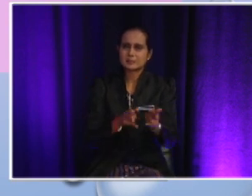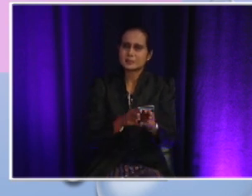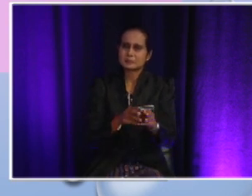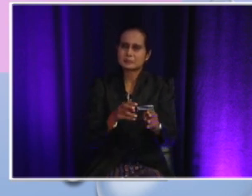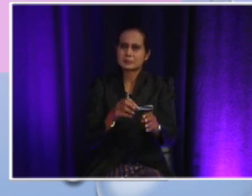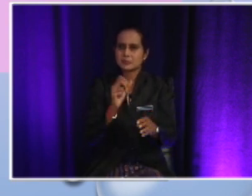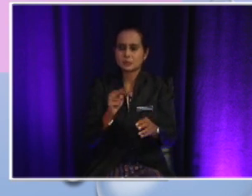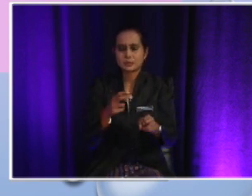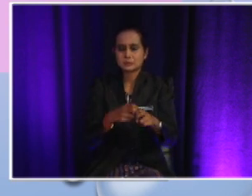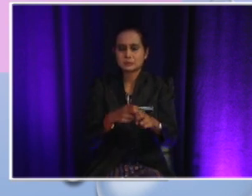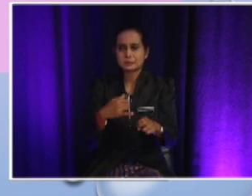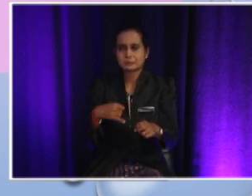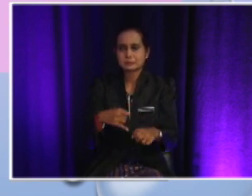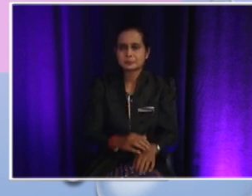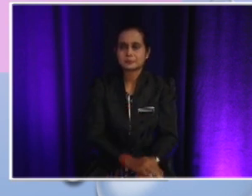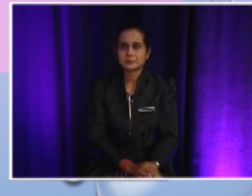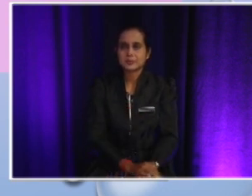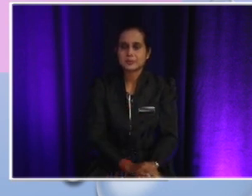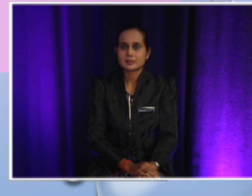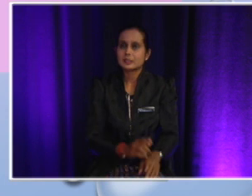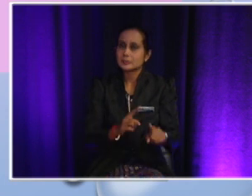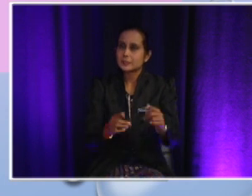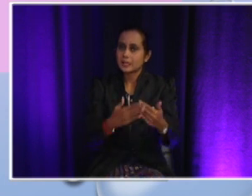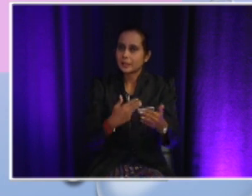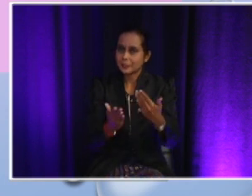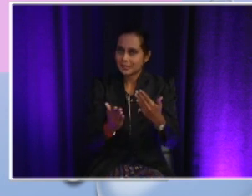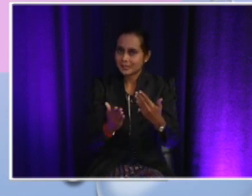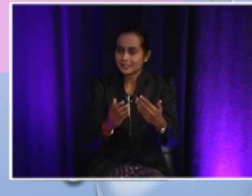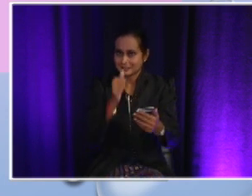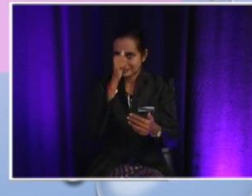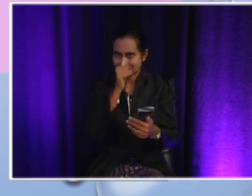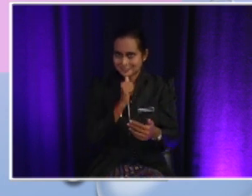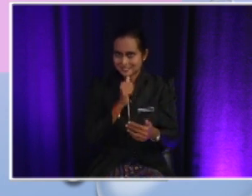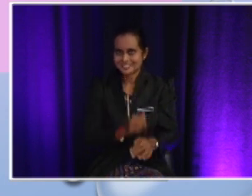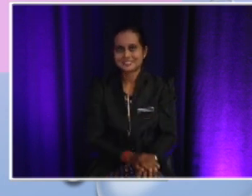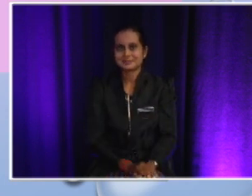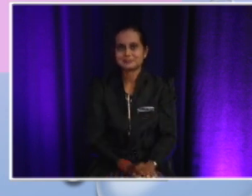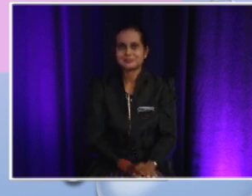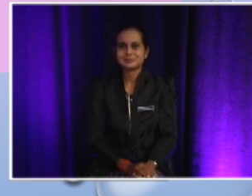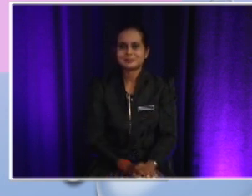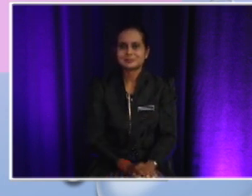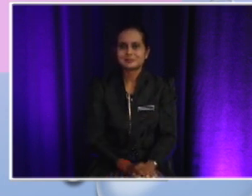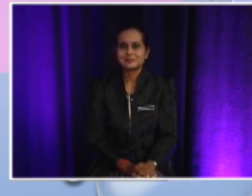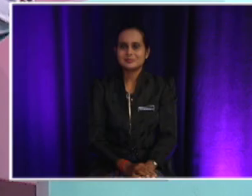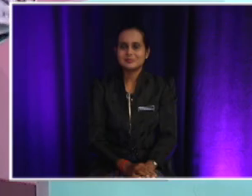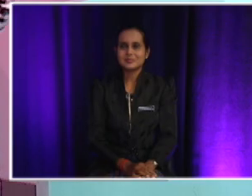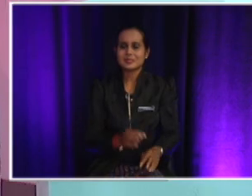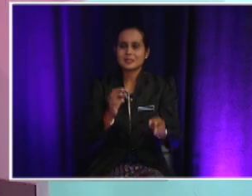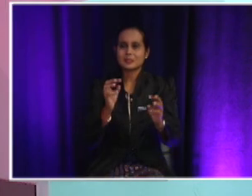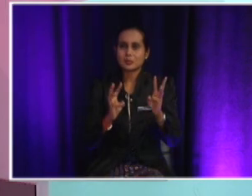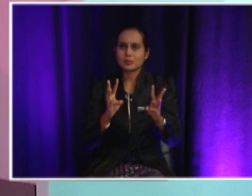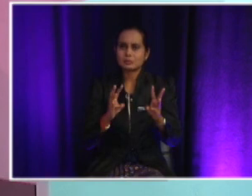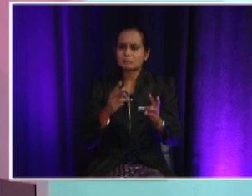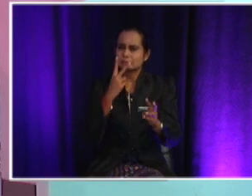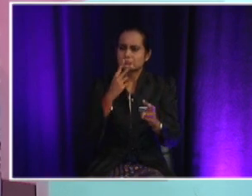kan? Susah sikit. Okey, susah sikit tapi tak apa. Sabar. Okey. Okey, walaupun nampak macam